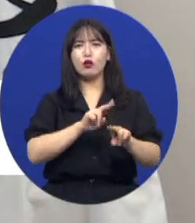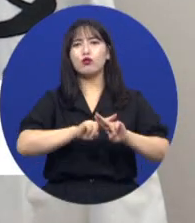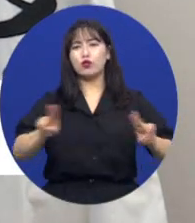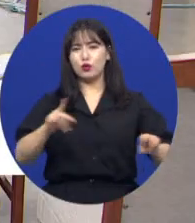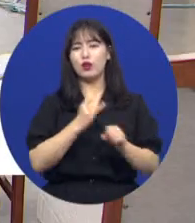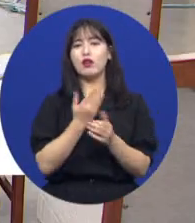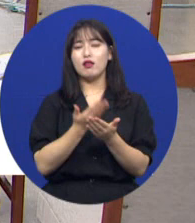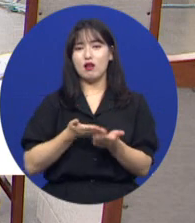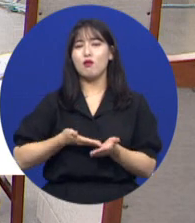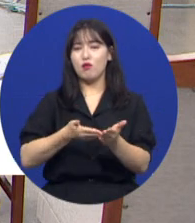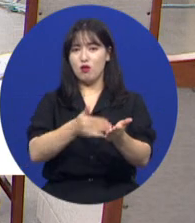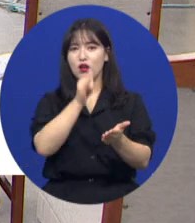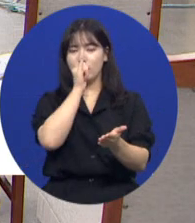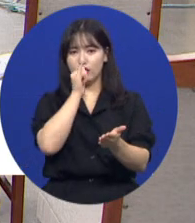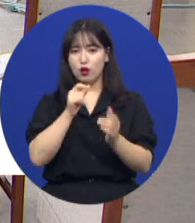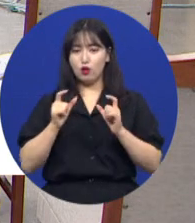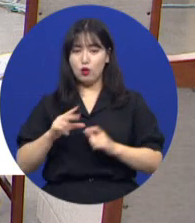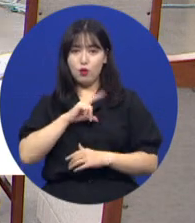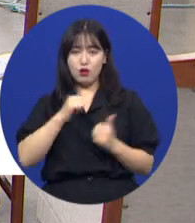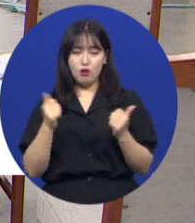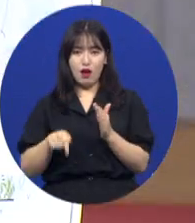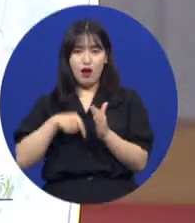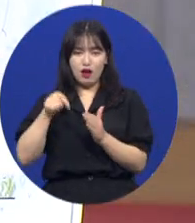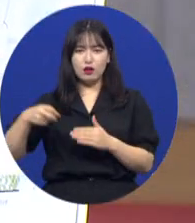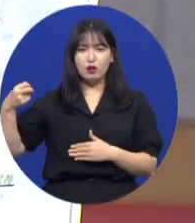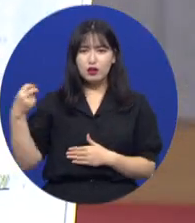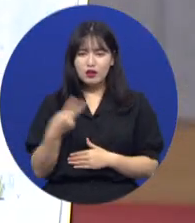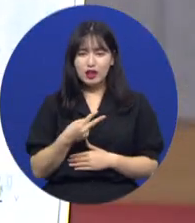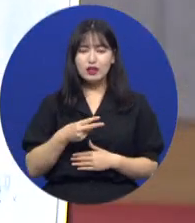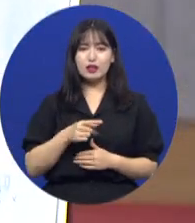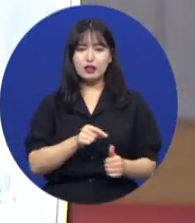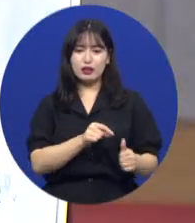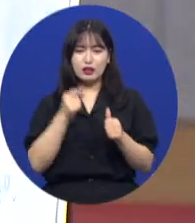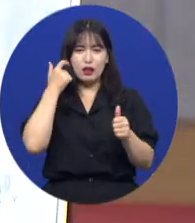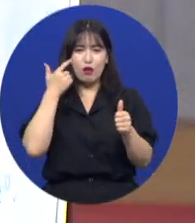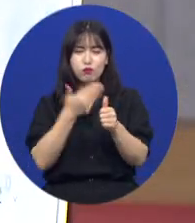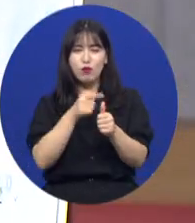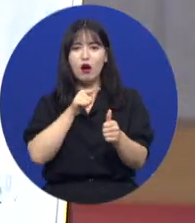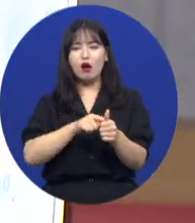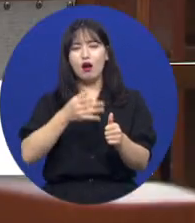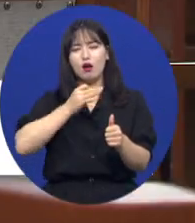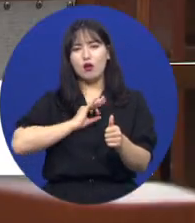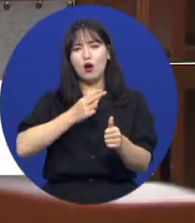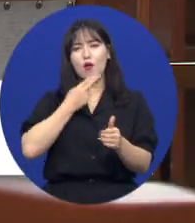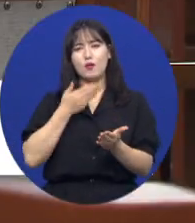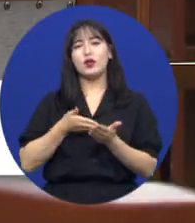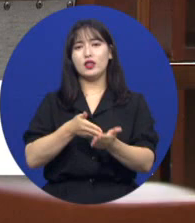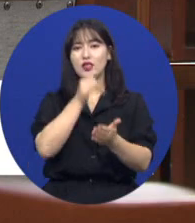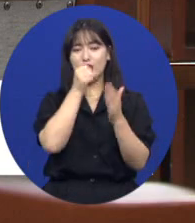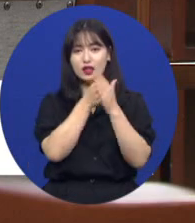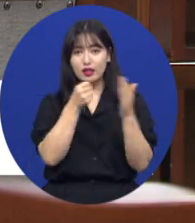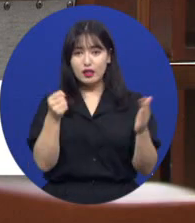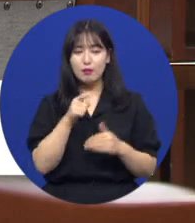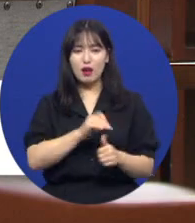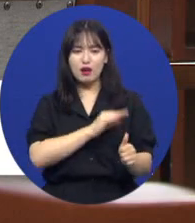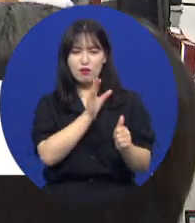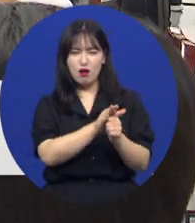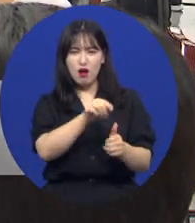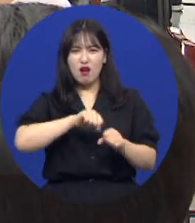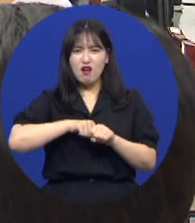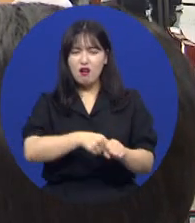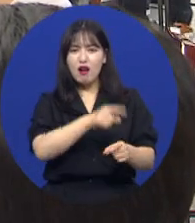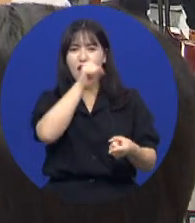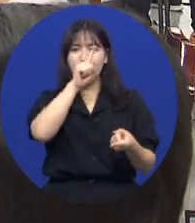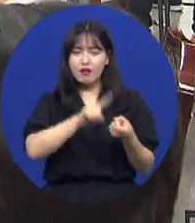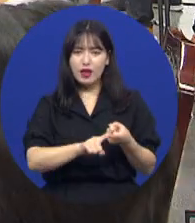쏟아낸 가운데 도 유에 안에서도 또다시 인사청문회 무용론 까지 제기되면서 임명 강행을 둘러싼 파장은